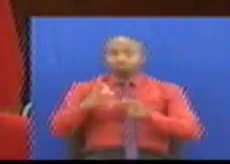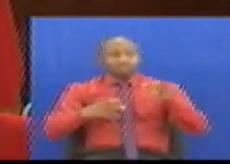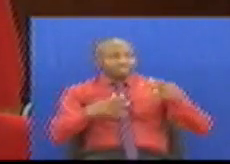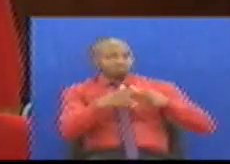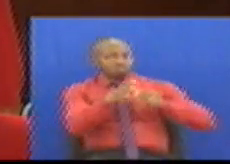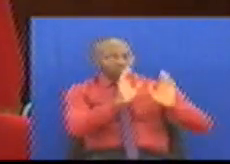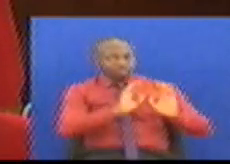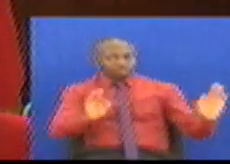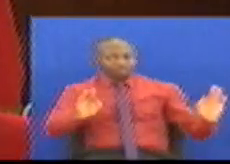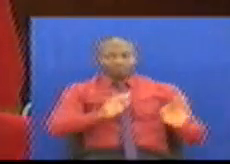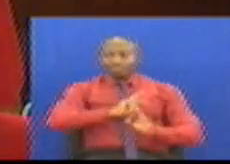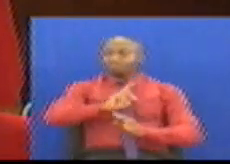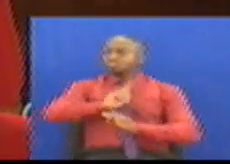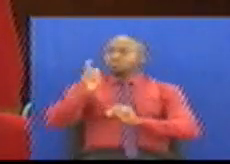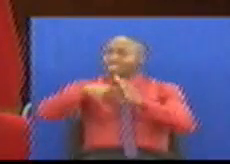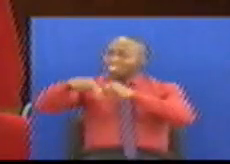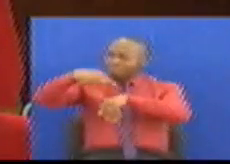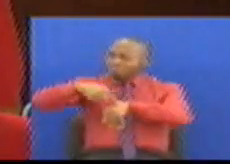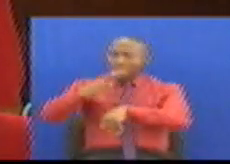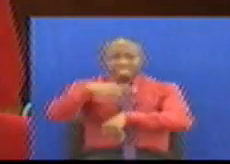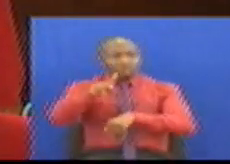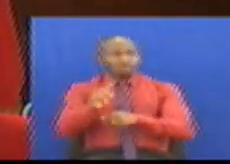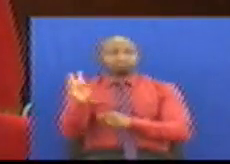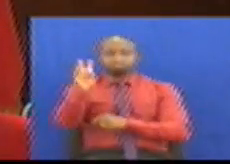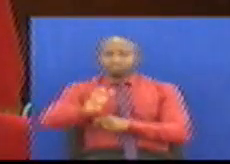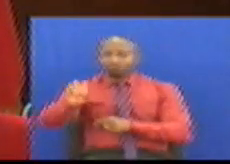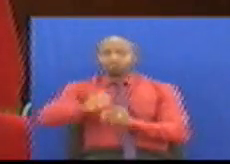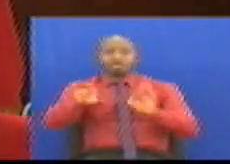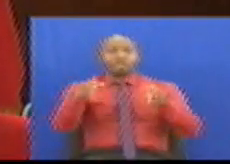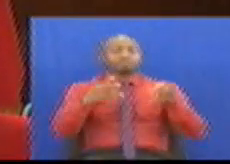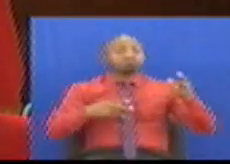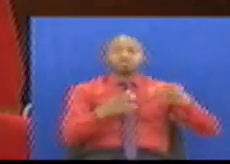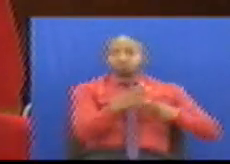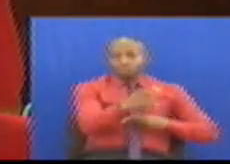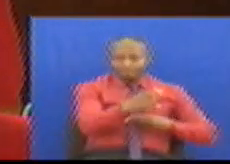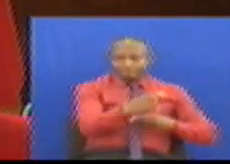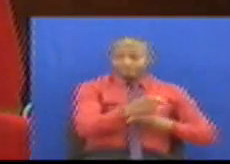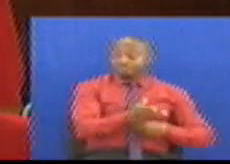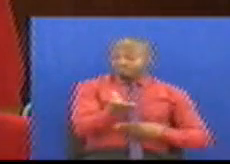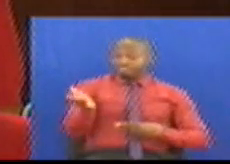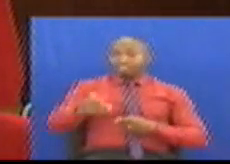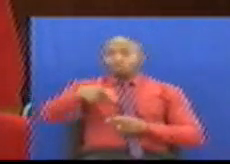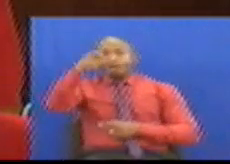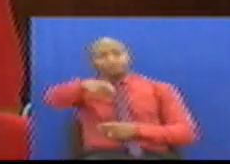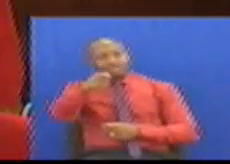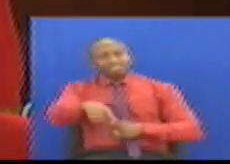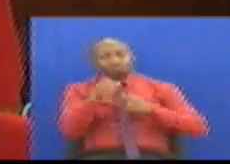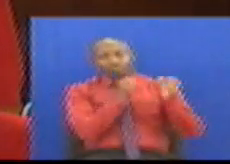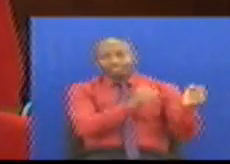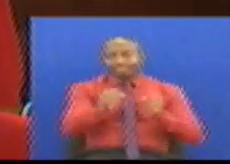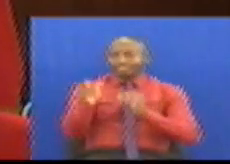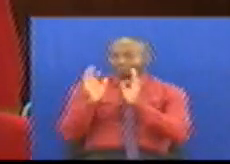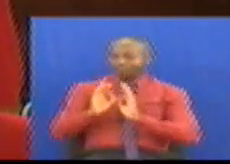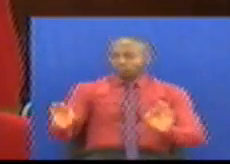suluhisho. Hata kama sio kwa wakati huo, basi linatafutiwa namna ya kupata suluhisho. Kwa hiyo niwapongeze sana kwa utendaji wa namna hii.